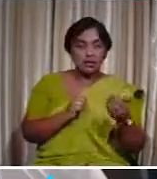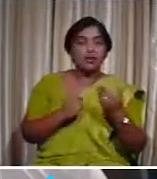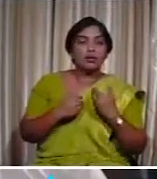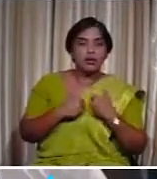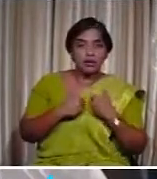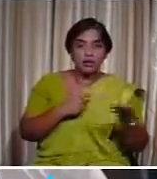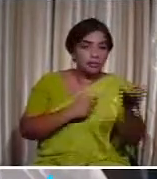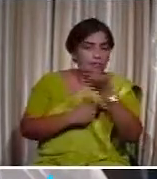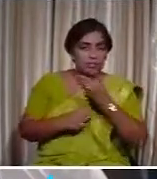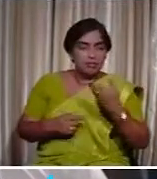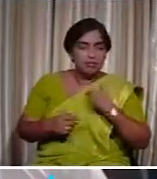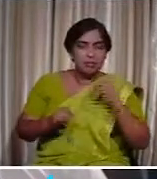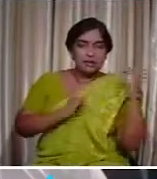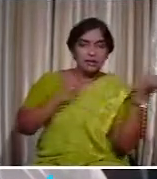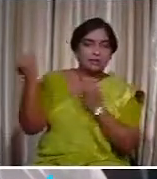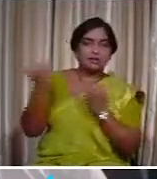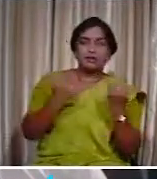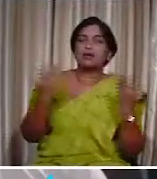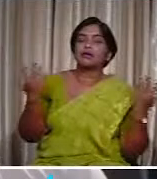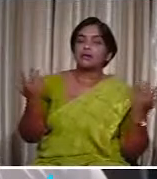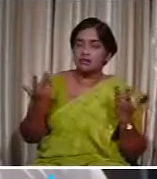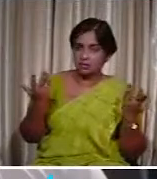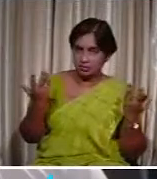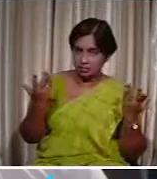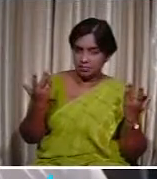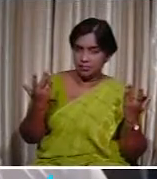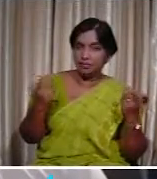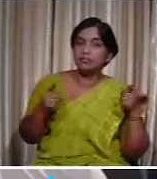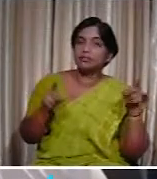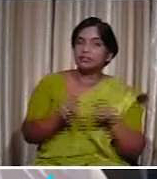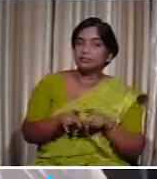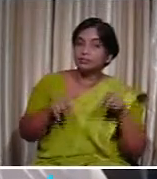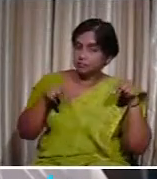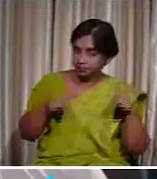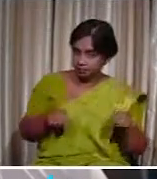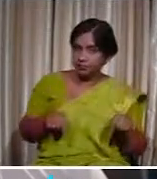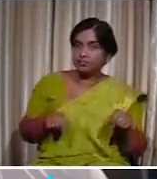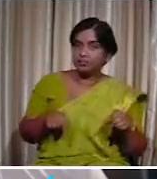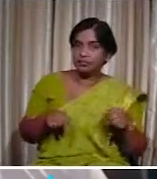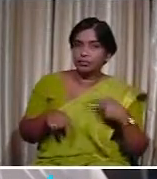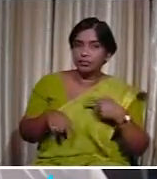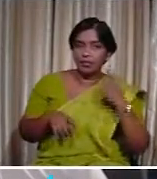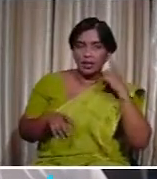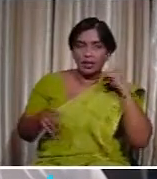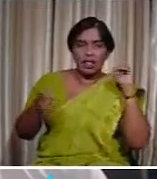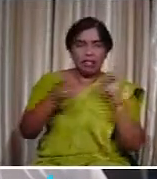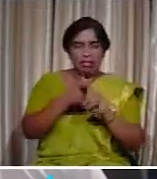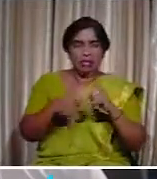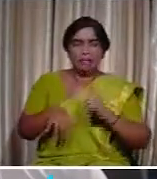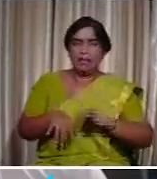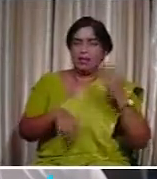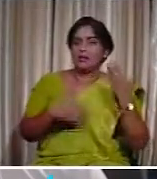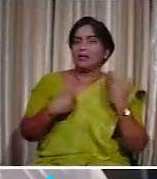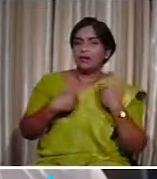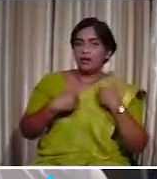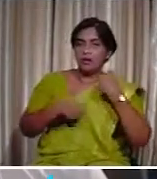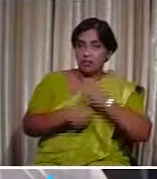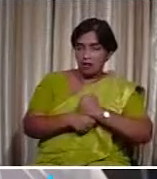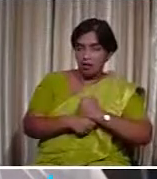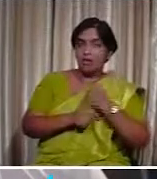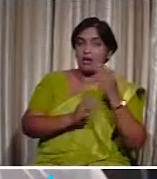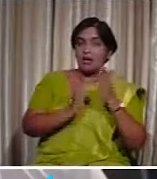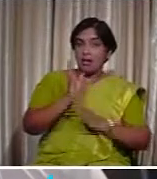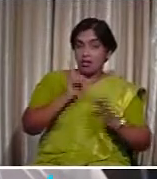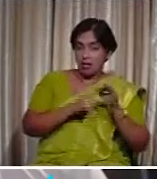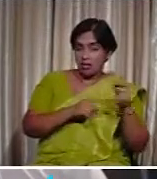අතර කවදාවත් විවේචනයක් ඇති වෙන්න පුළුවන් කමක් නැහැ. ඒ නිසා අද අපි අහම්බෙන් තරඟයට ගියා. අද අපේ ආණ්ඩු පක්ෂේ